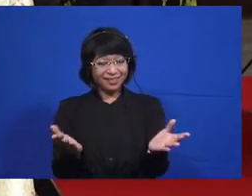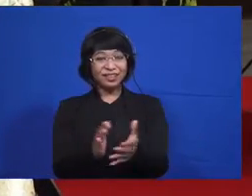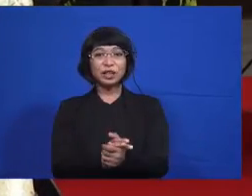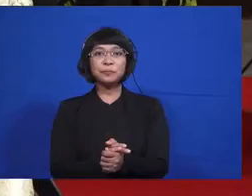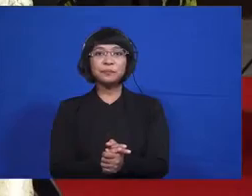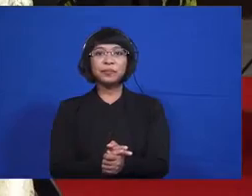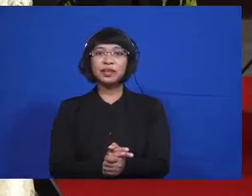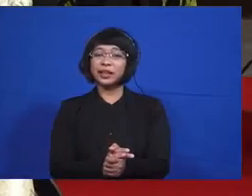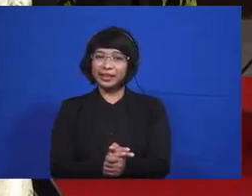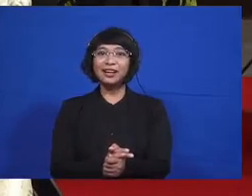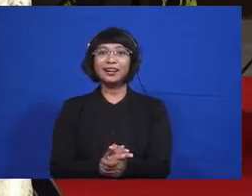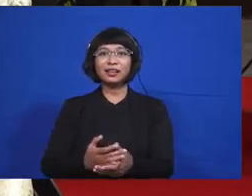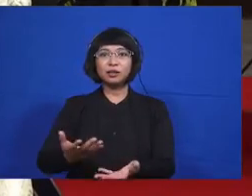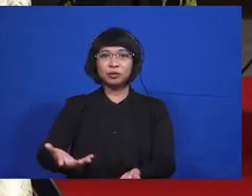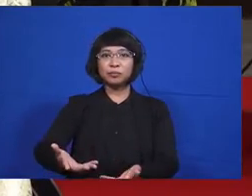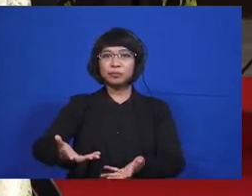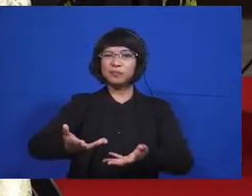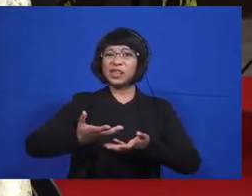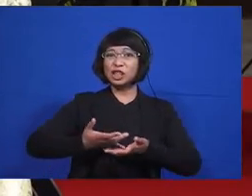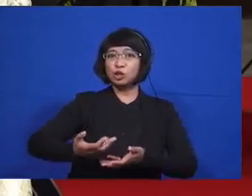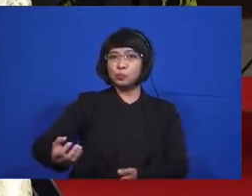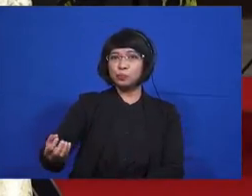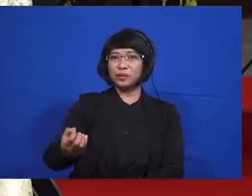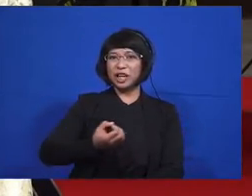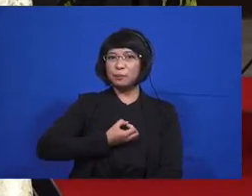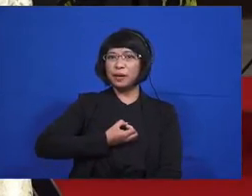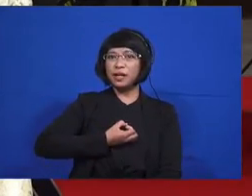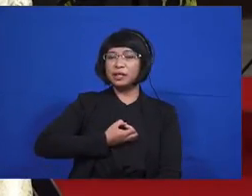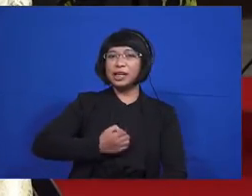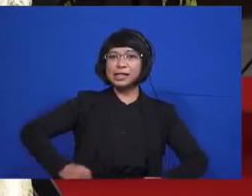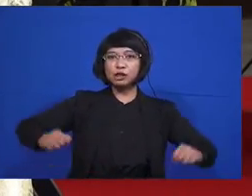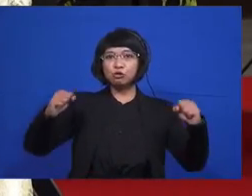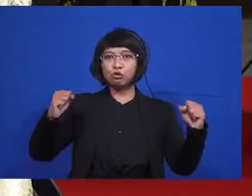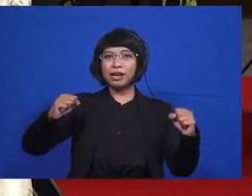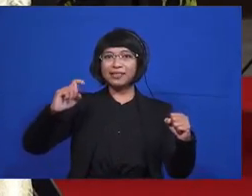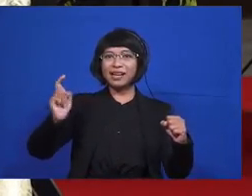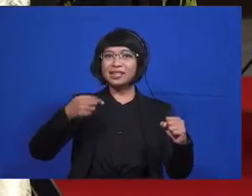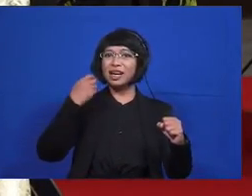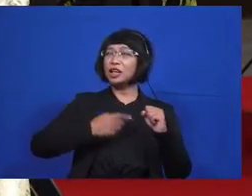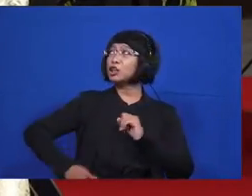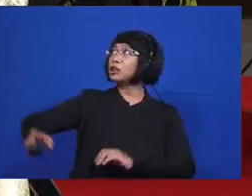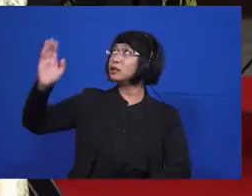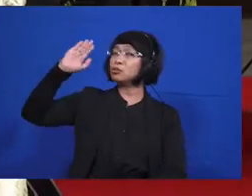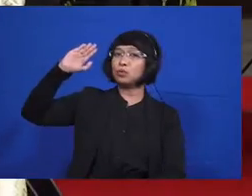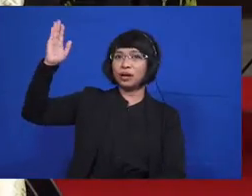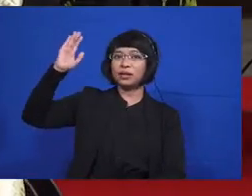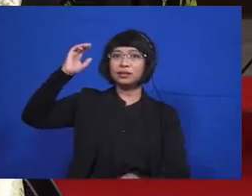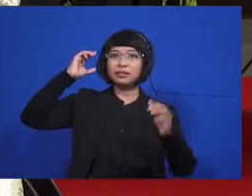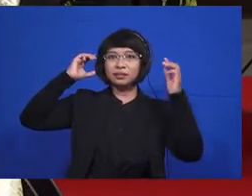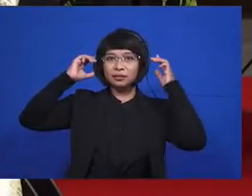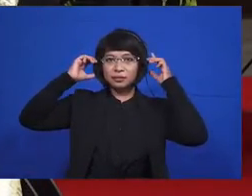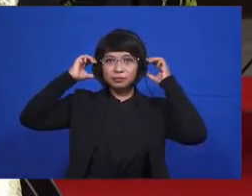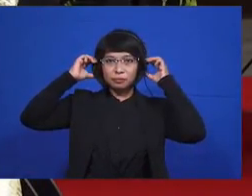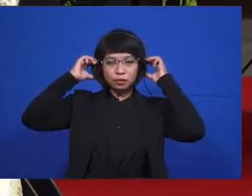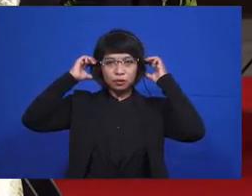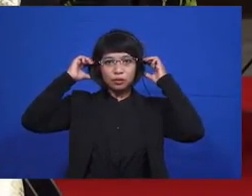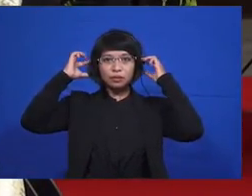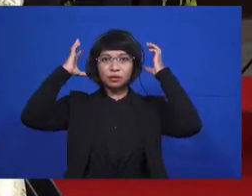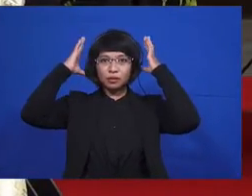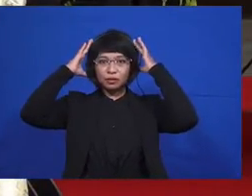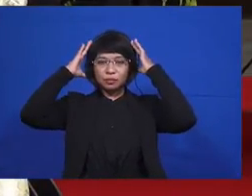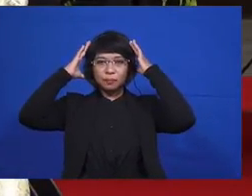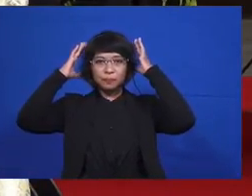Tuhan, dari mana saya mendapatkan kekuatan untuk itu semua? Jadi bagi diakon untuk